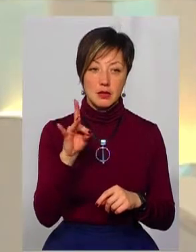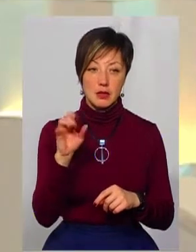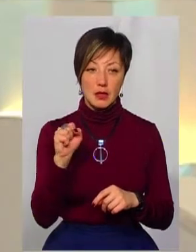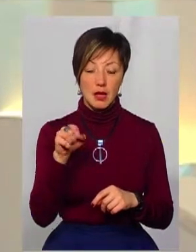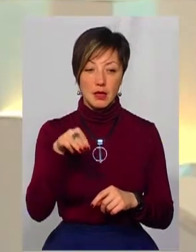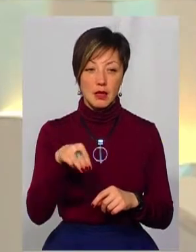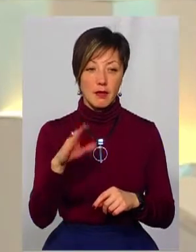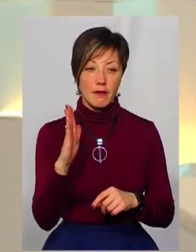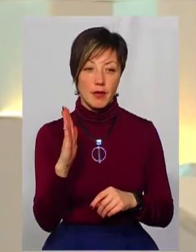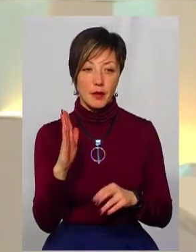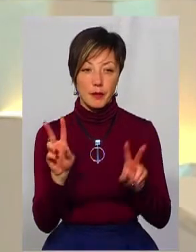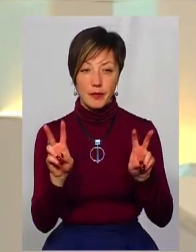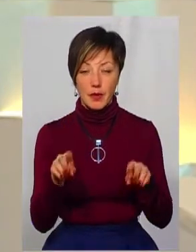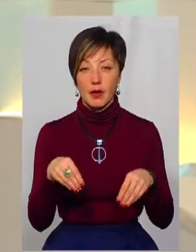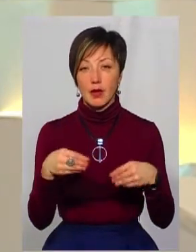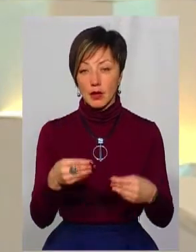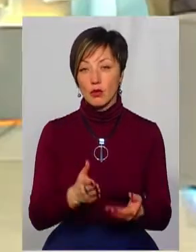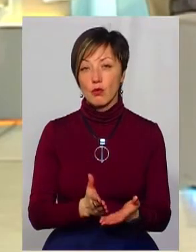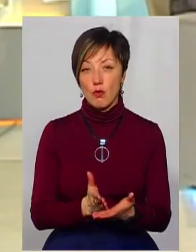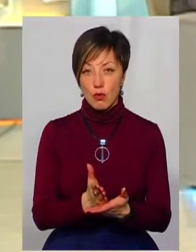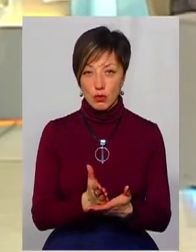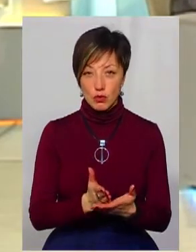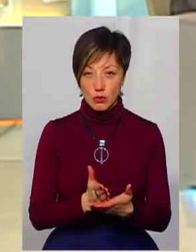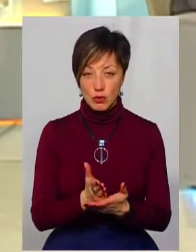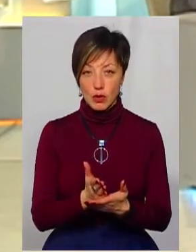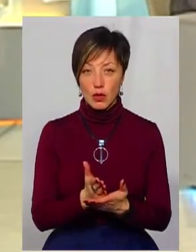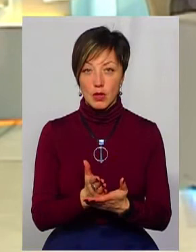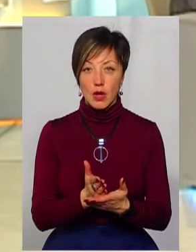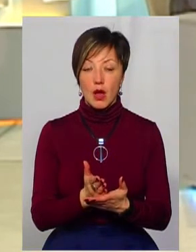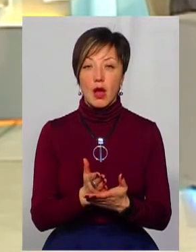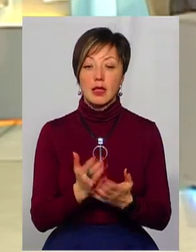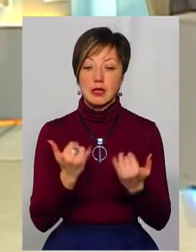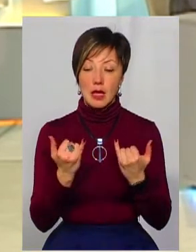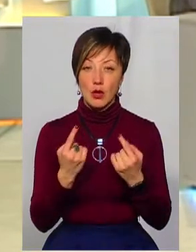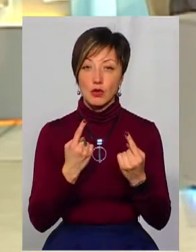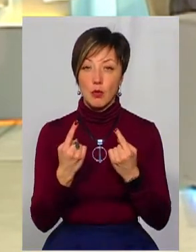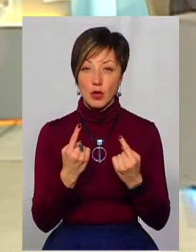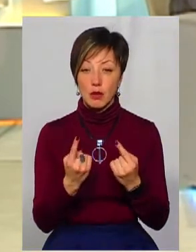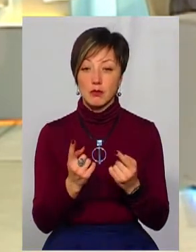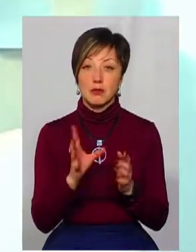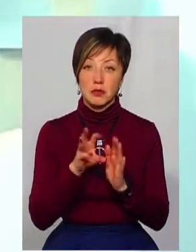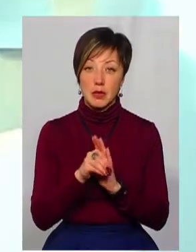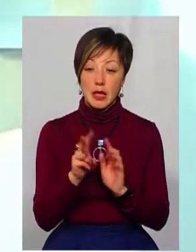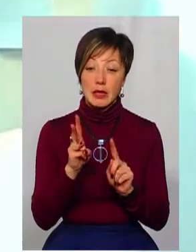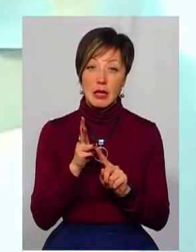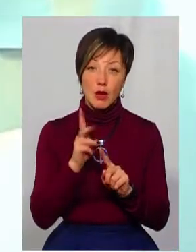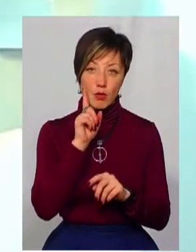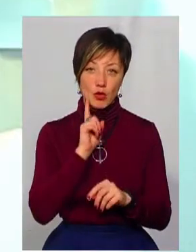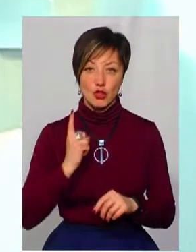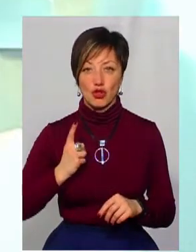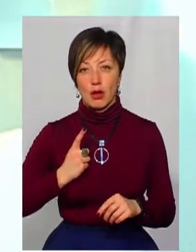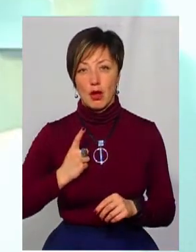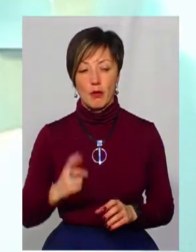і надають послуги? Так, да, і... да. Йдуть розмови про прихід третього, але поки що